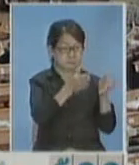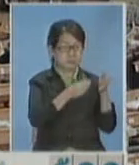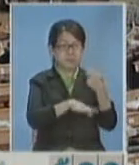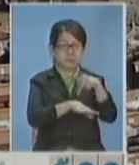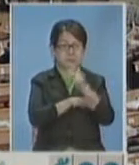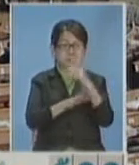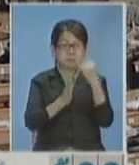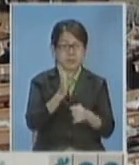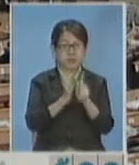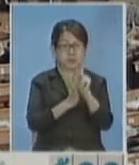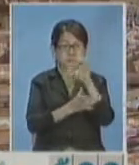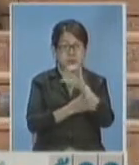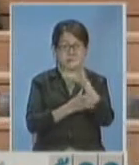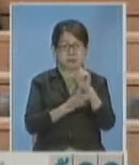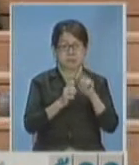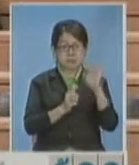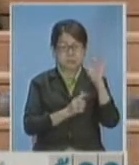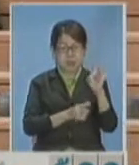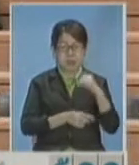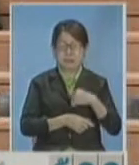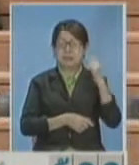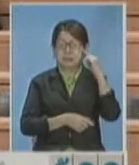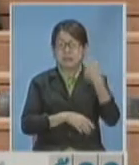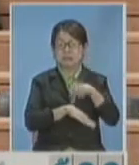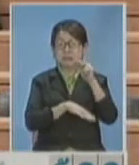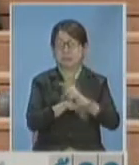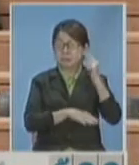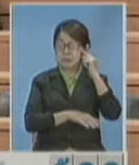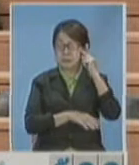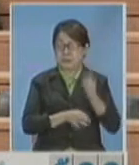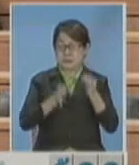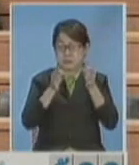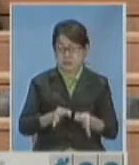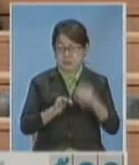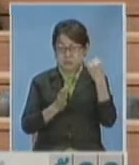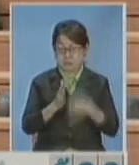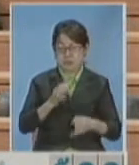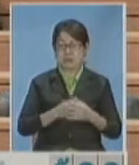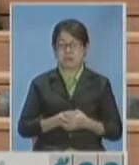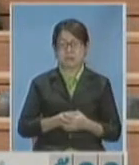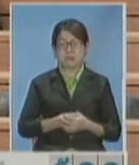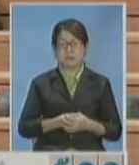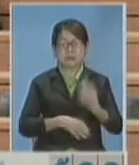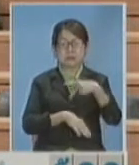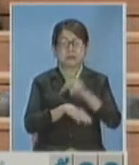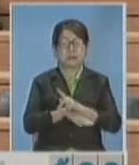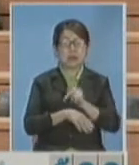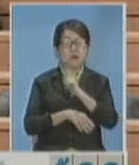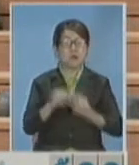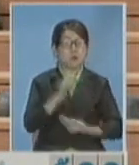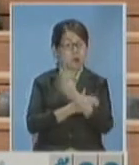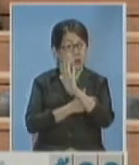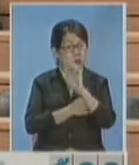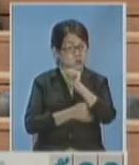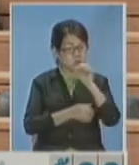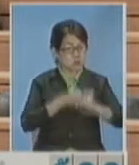ข้อที่8นะครับผมเชื่อว่าท่านประธานใช้ดุลยพินิจอย่างไม่ถูกต้องท่านประธานไม่ควรจะปิดกั้นการทำหน้าที่ของคุ